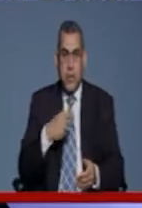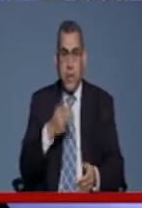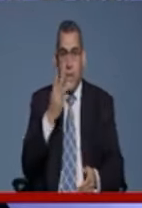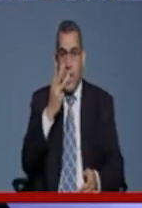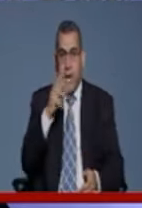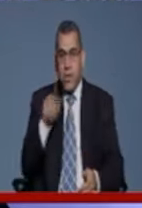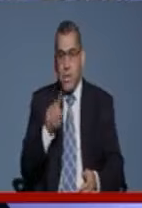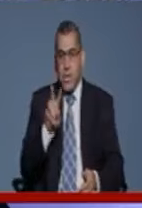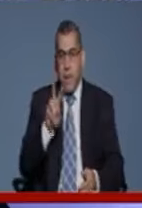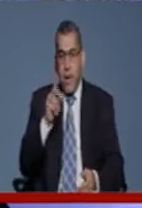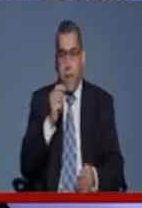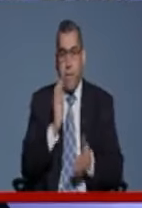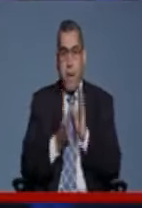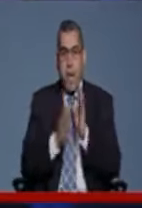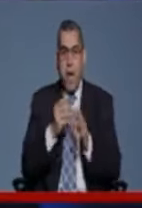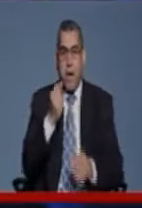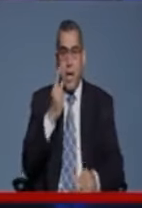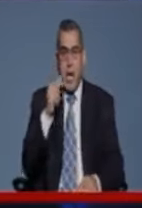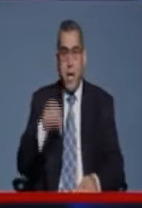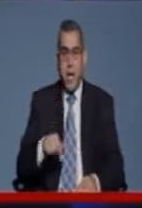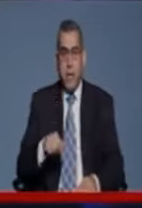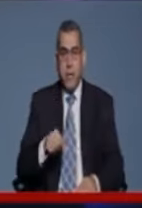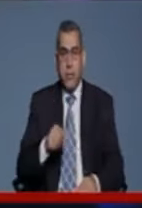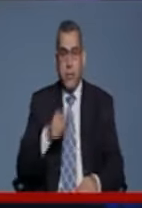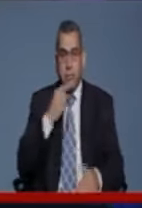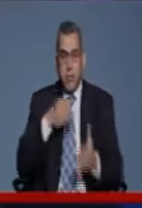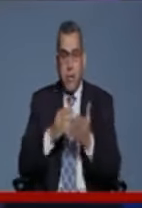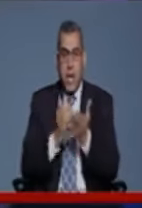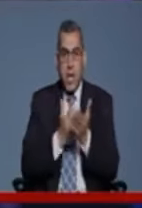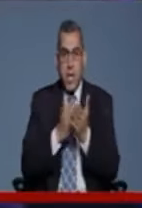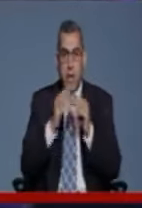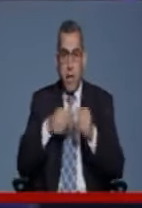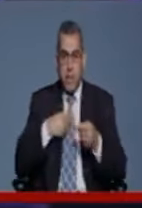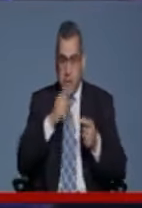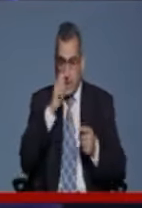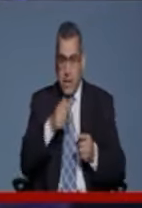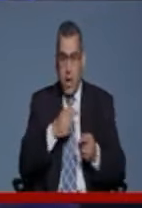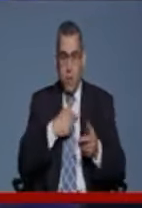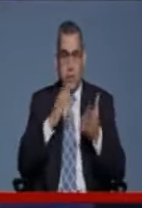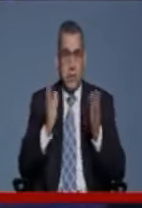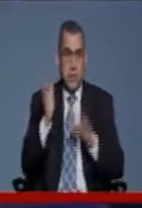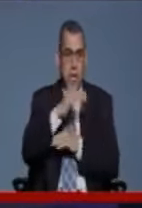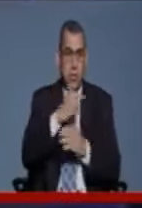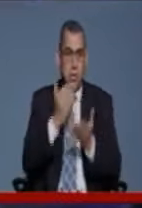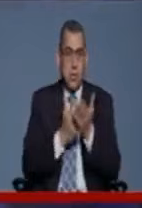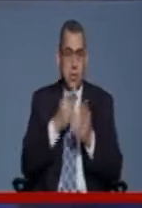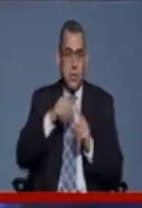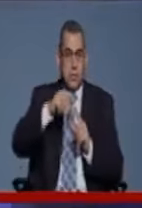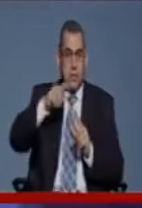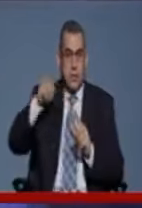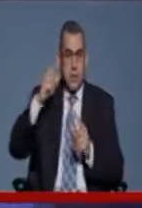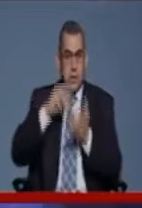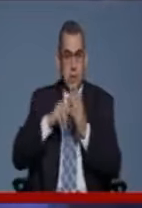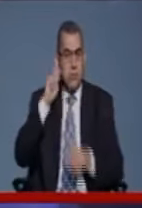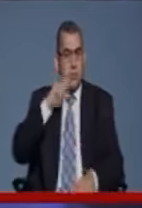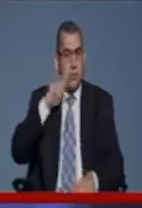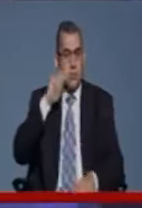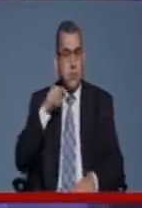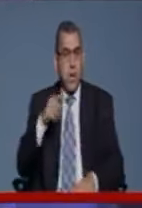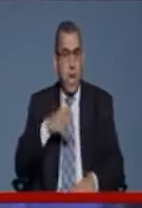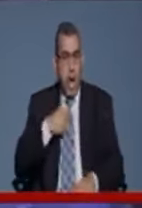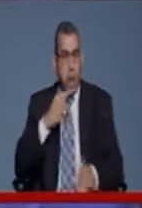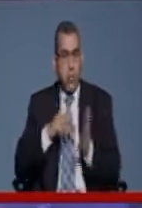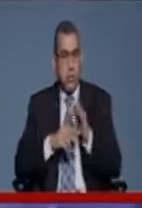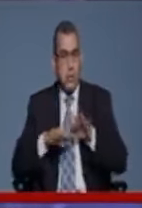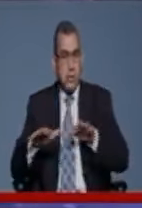مليار جنيه، ويأتي الانخفاض الملموس والمتتالي لمعدلات ارتكاب الجريمة وفقاً